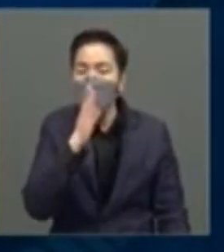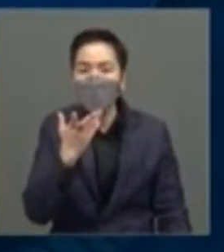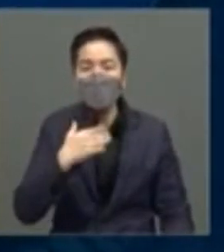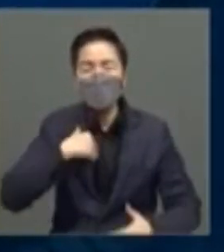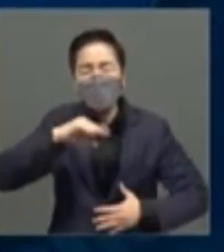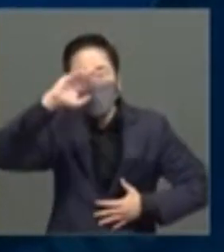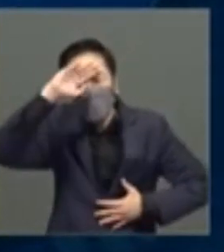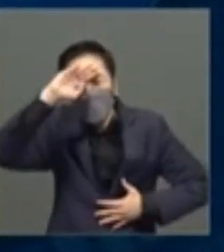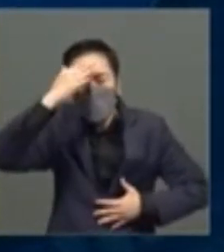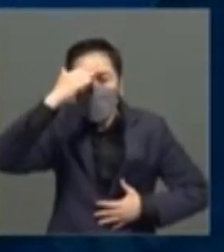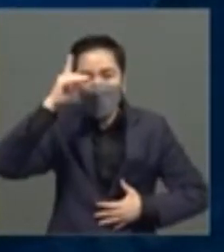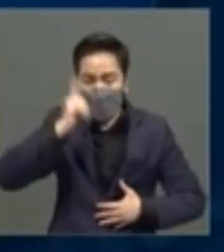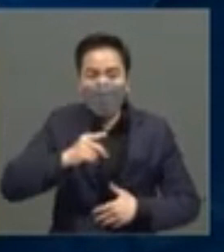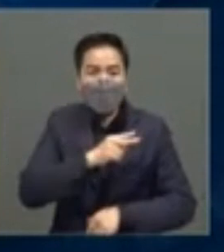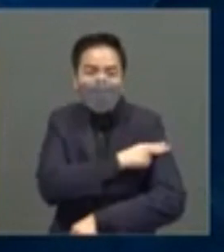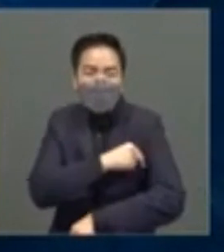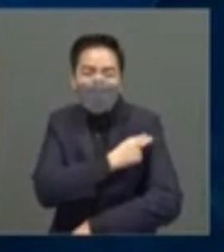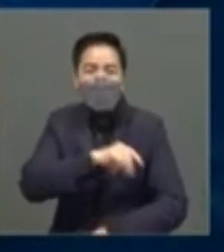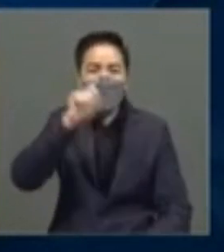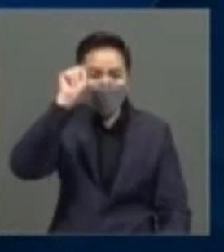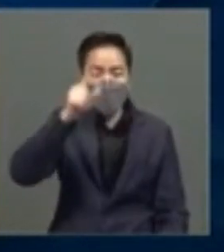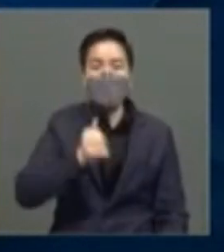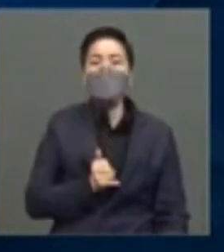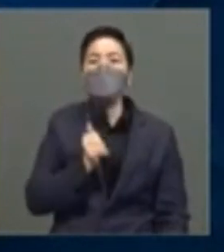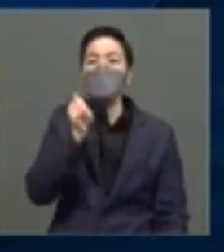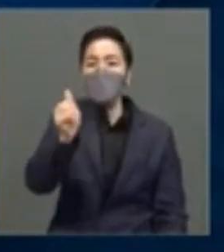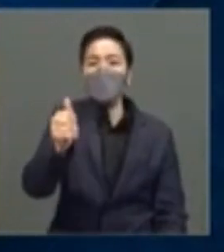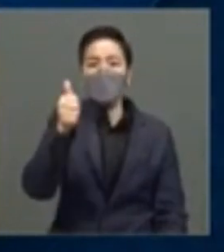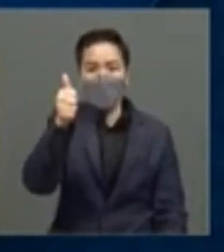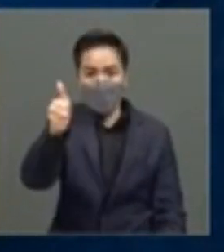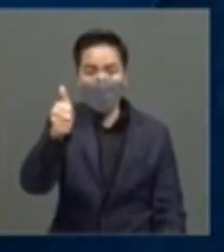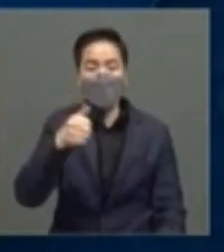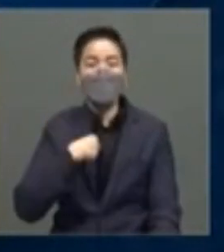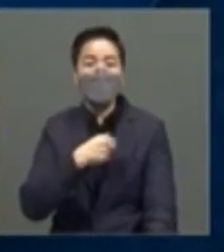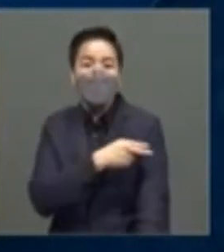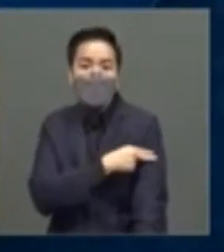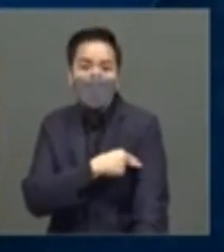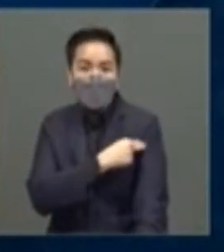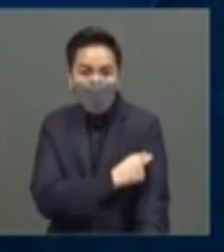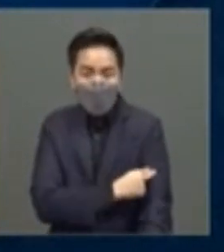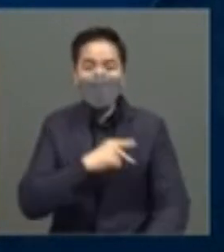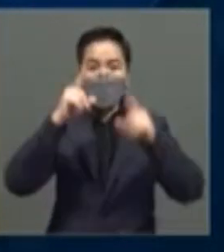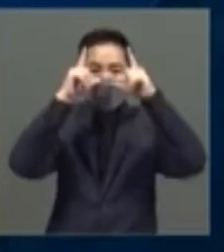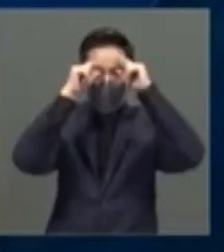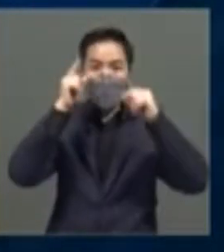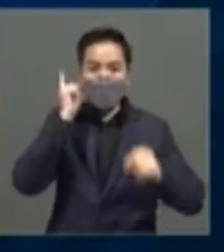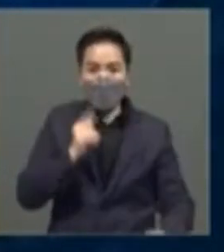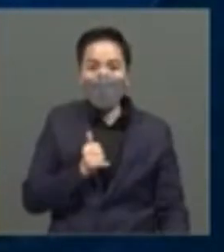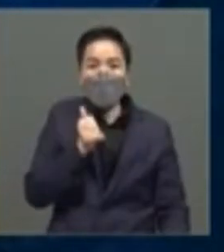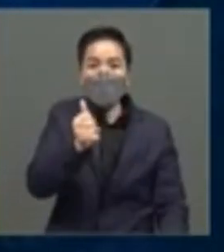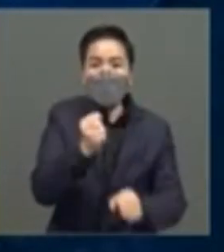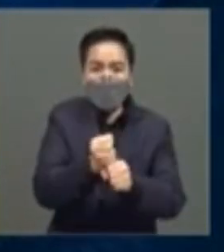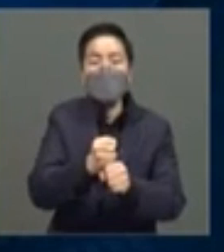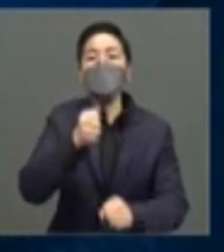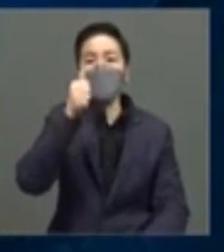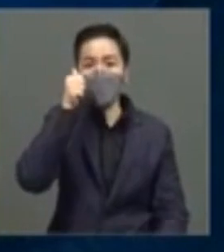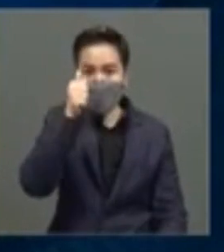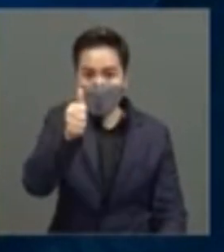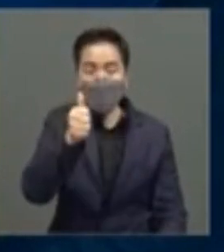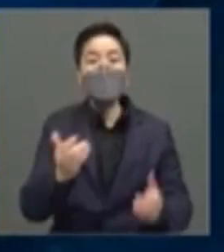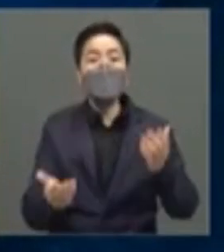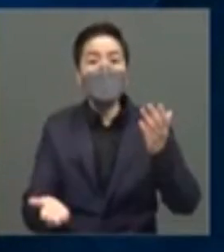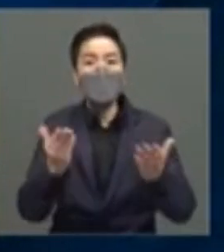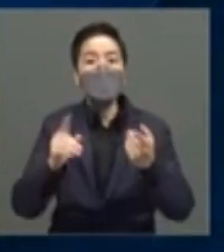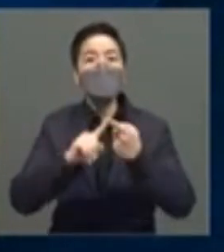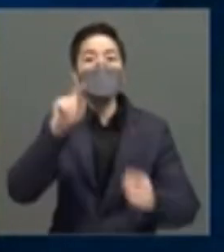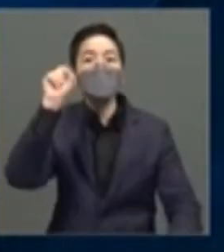เจ็บป่วยจำเป็นต้องไปโรงพยาบาลหรือบุคลากรแพทย์พยาบาลที่จำเป็นต้องไปขึ้นเวรอย่างนี้เป็นต้นหรือกร